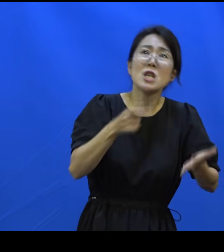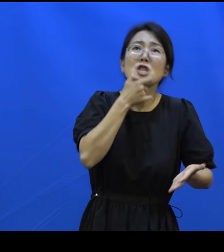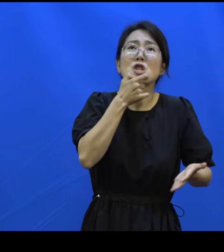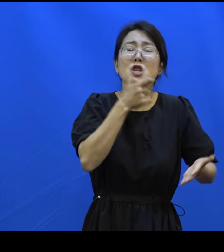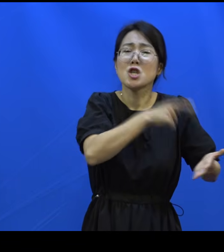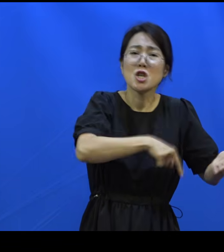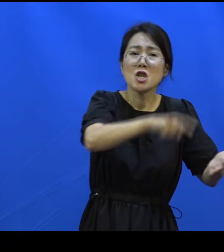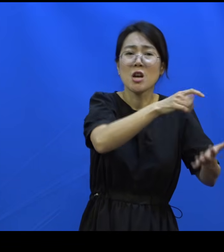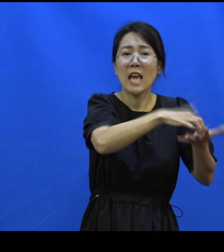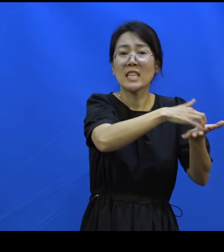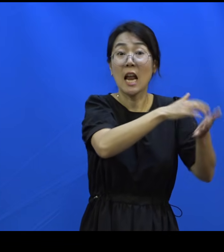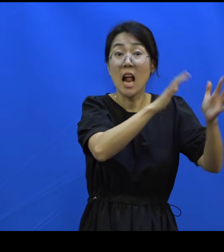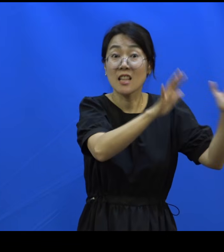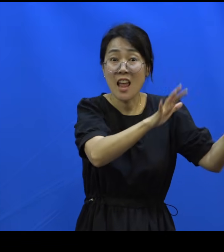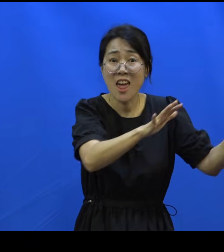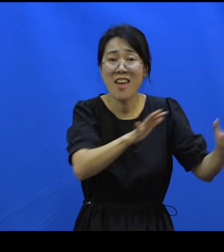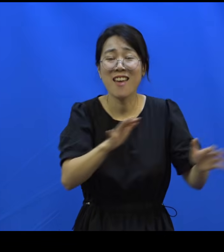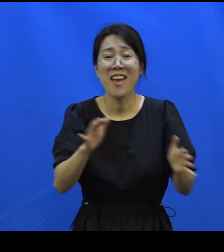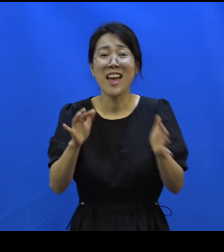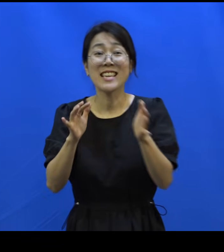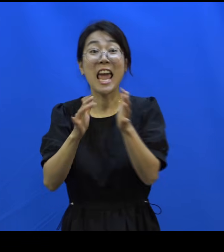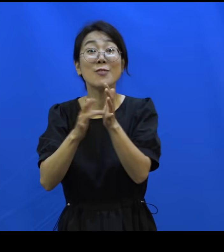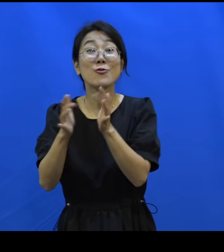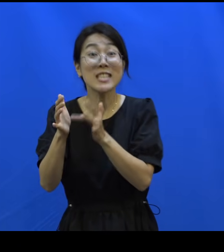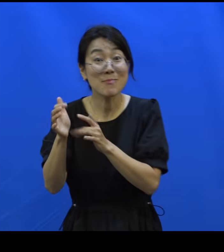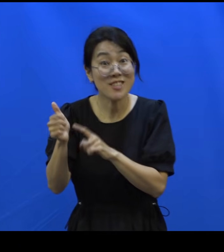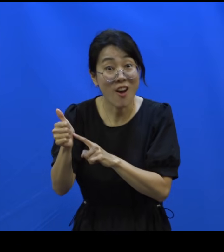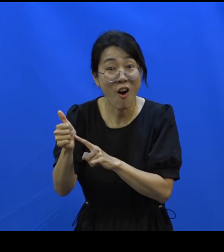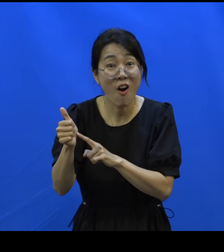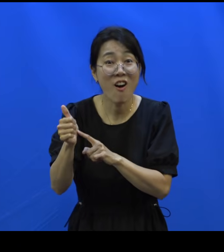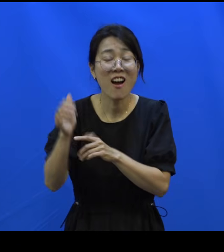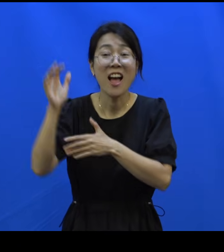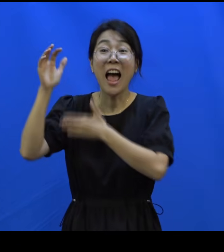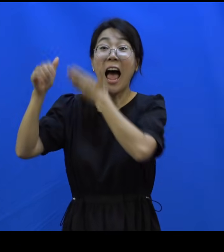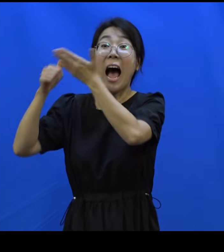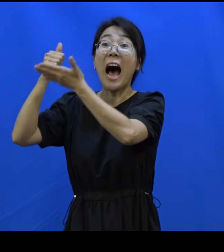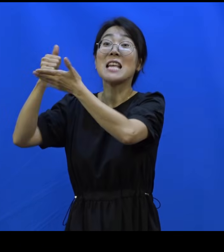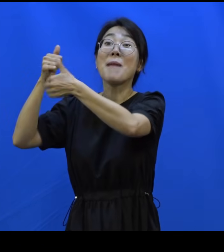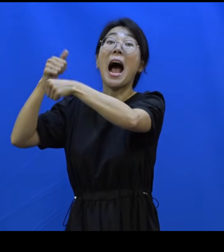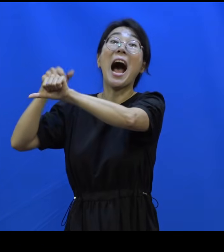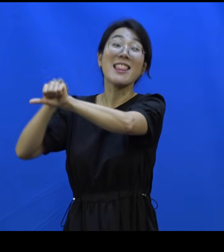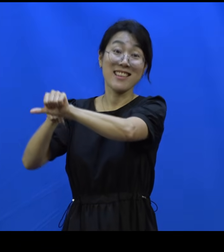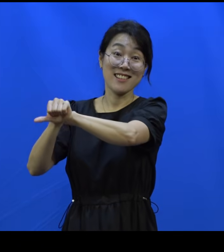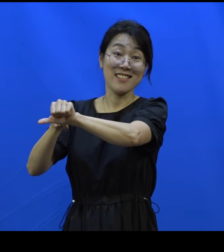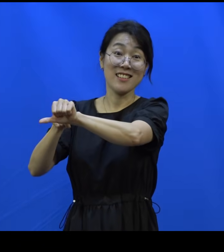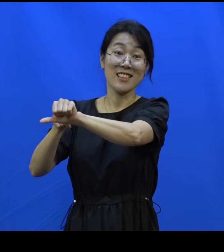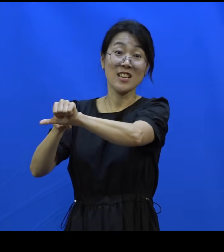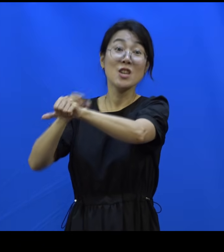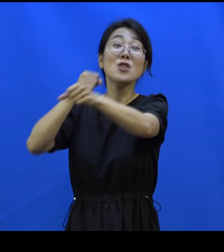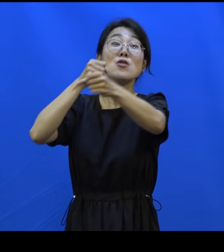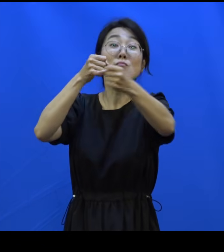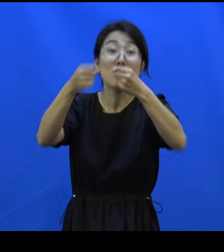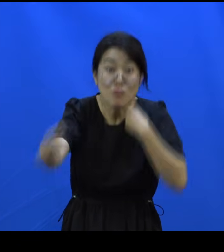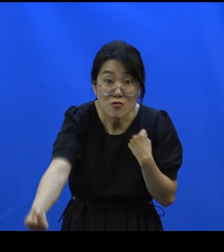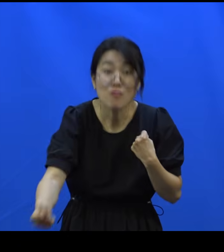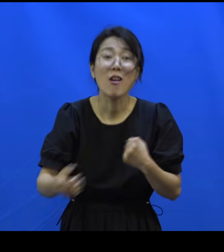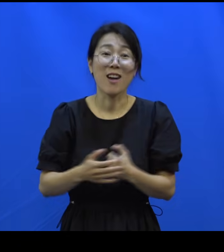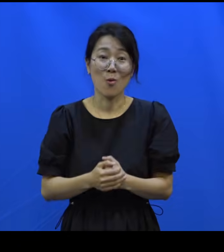거예요. 자신의 권리마저도 기꺼이 내어놓으신 모습, 계산 없이 우리를 대하셨다는